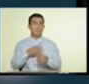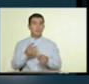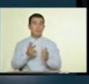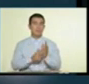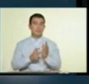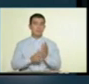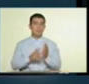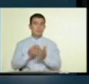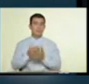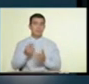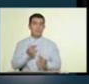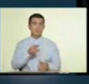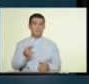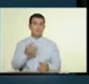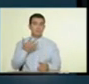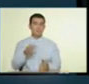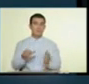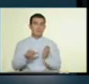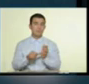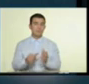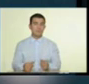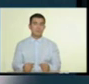dan ayiramiz 56 ni.